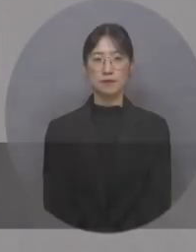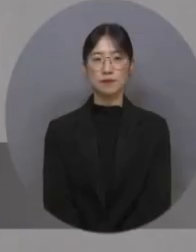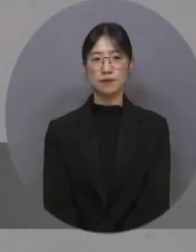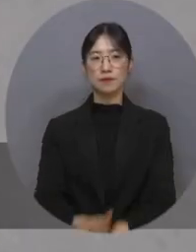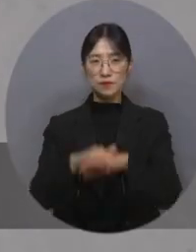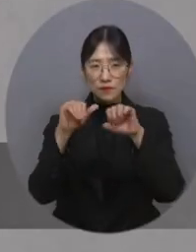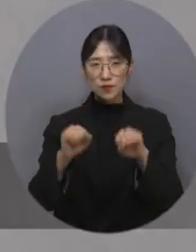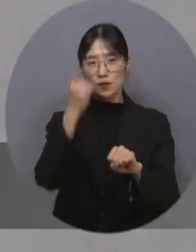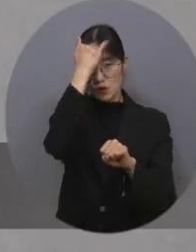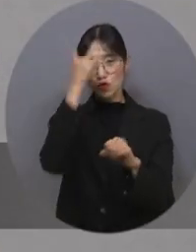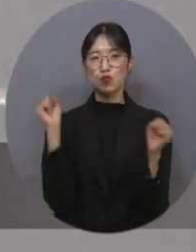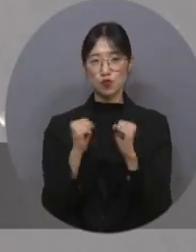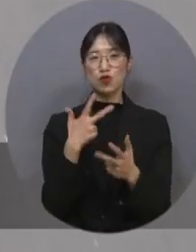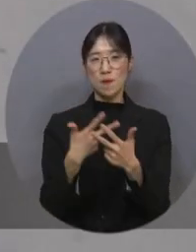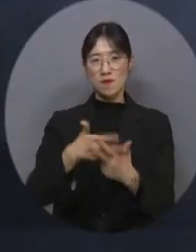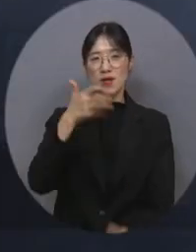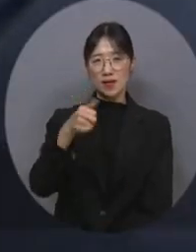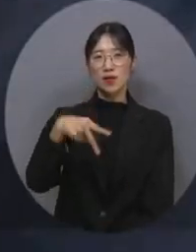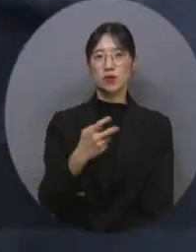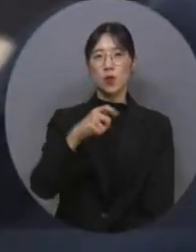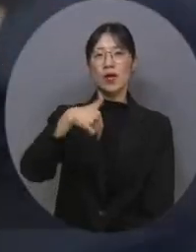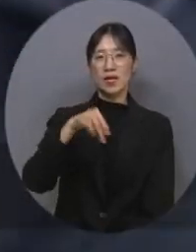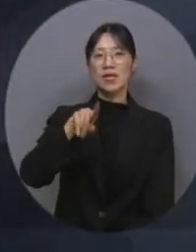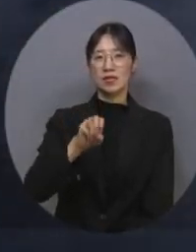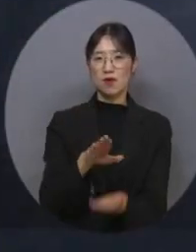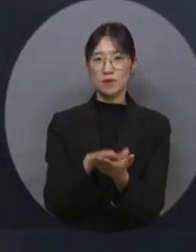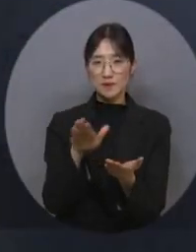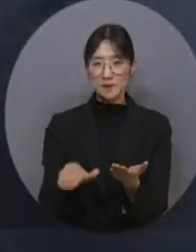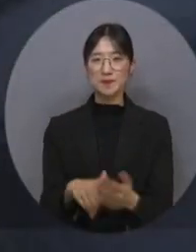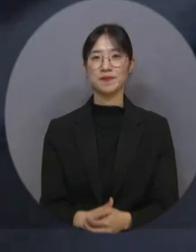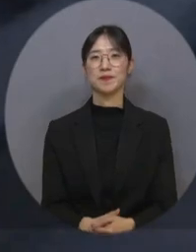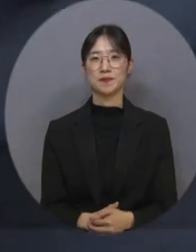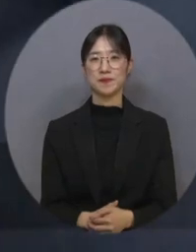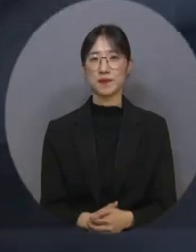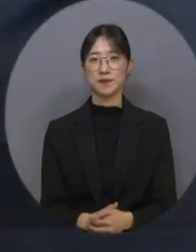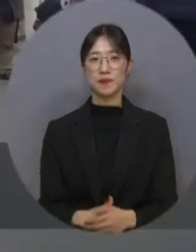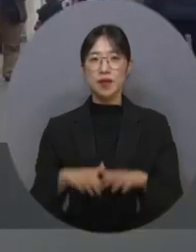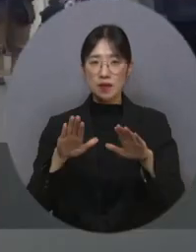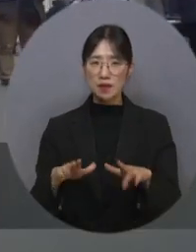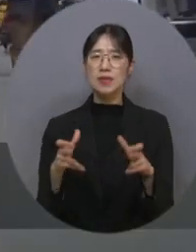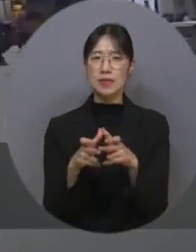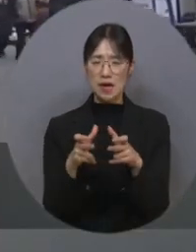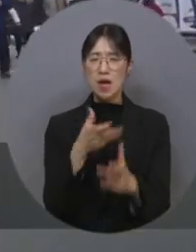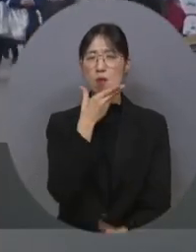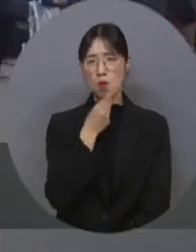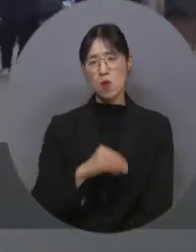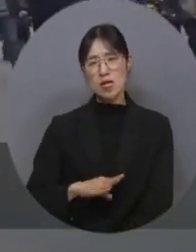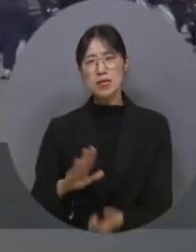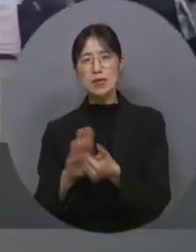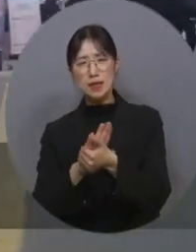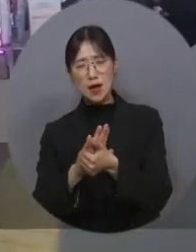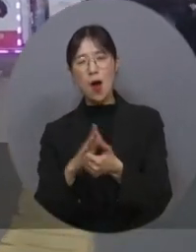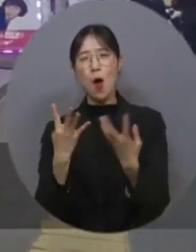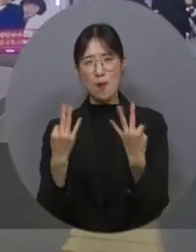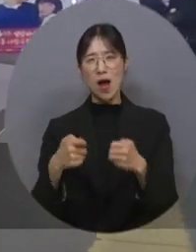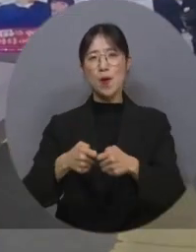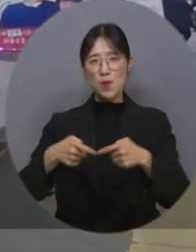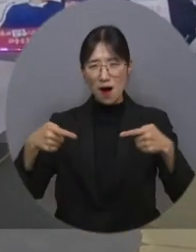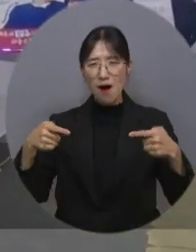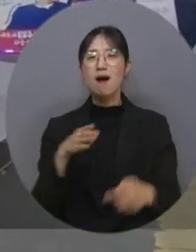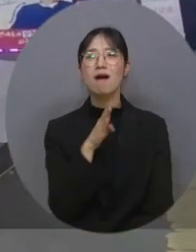안녕하십니까. 충북협회장 송기성입니다. 지금 장애인 복지가 많이 좋아졌다